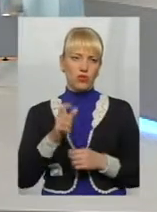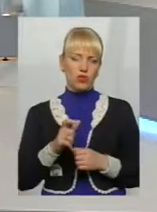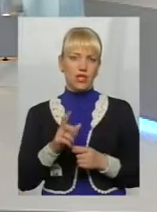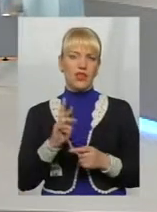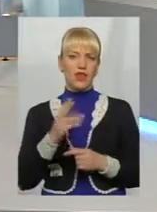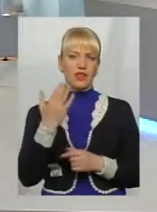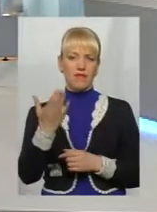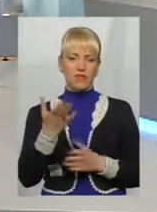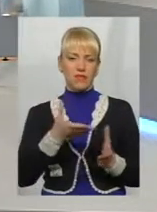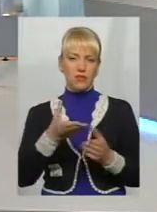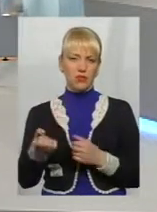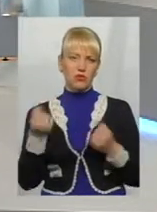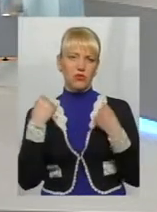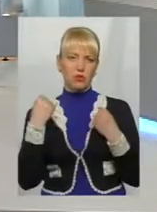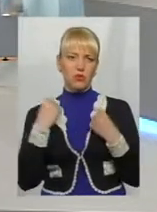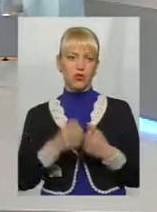Як на вас вплинув спорт?